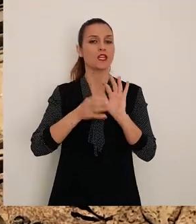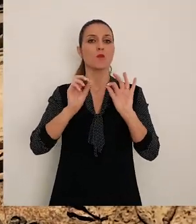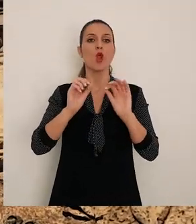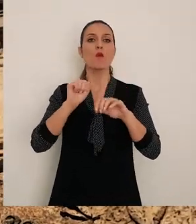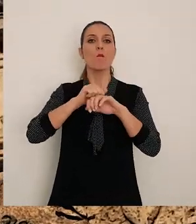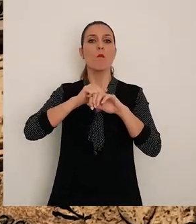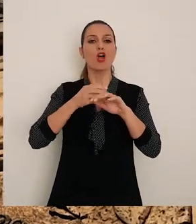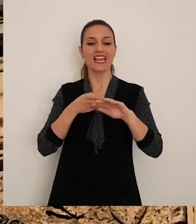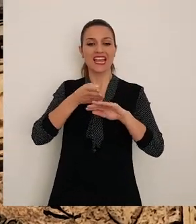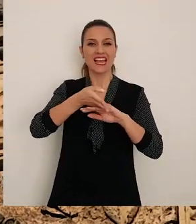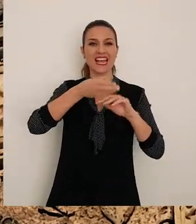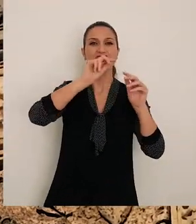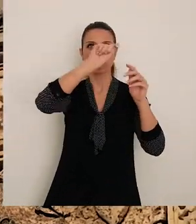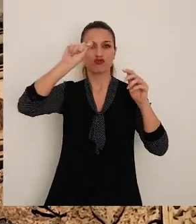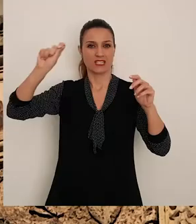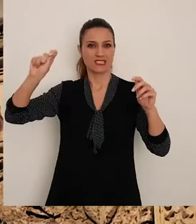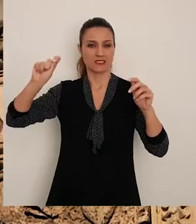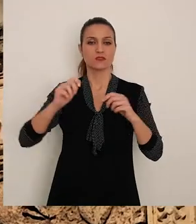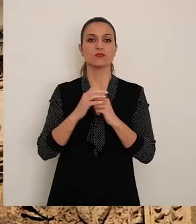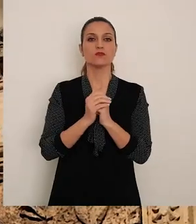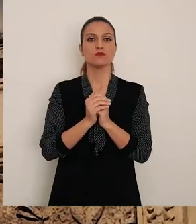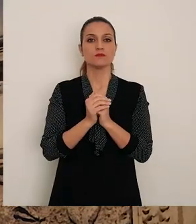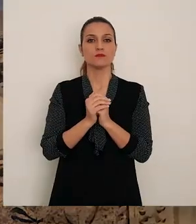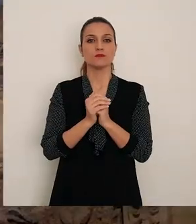come indicato sul portale d'ingresso.